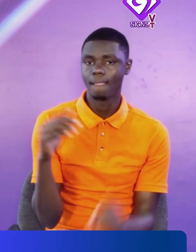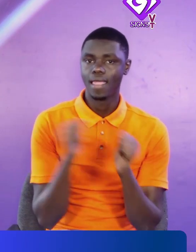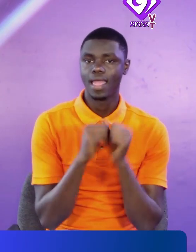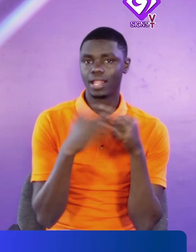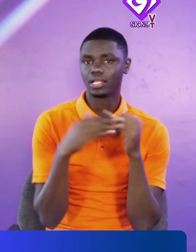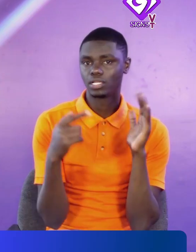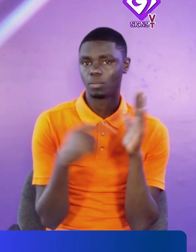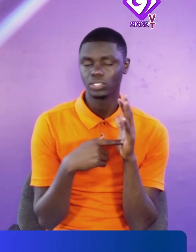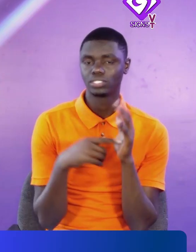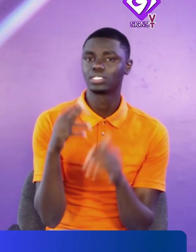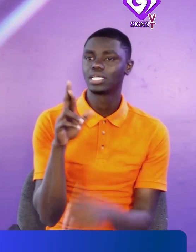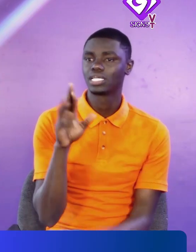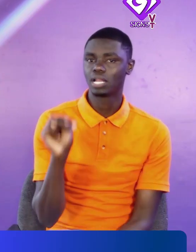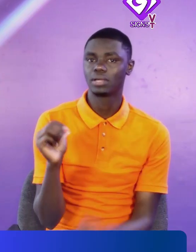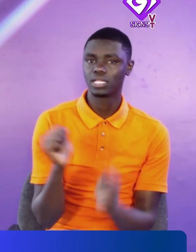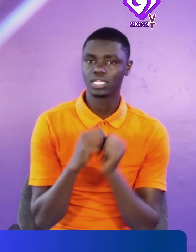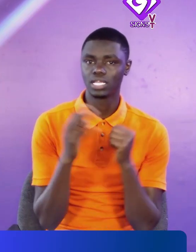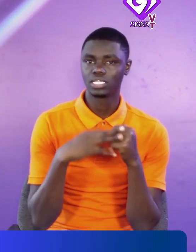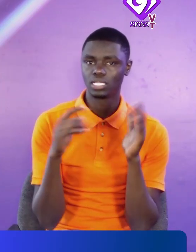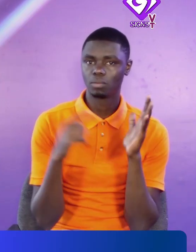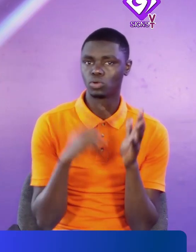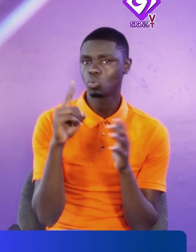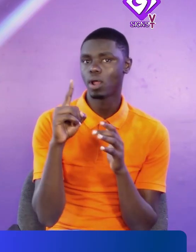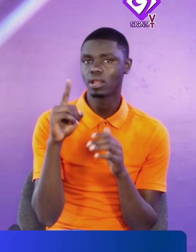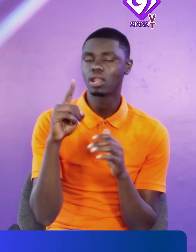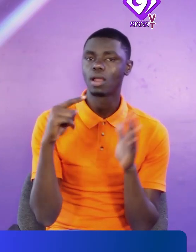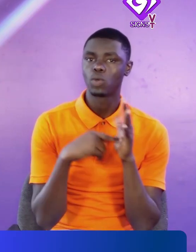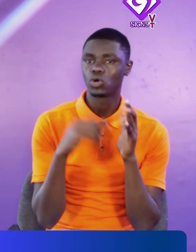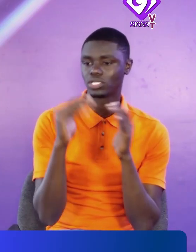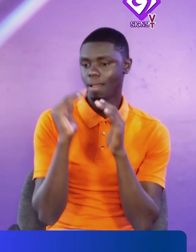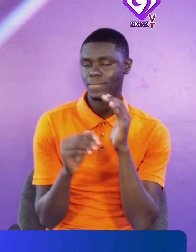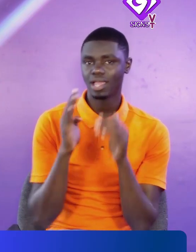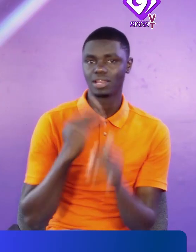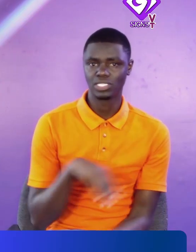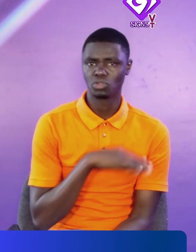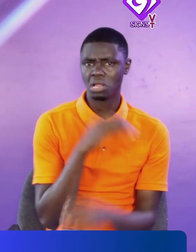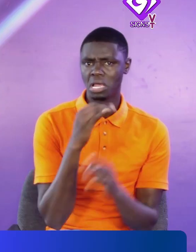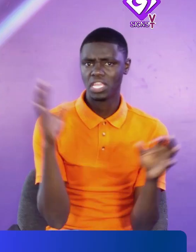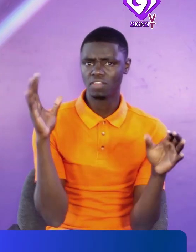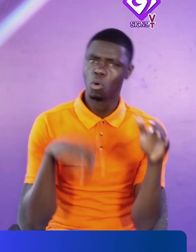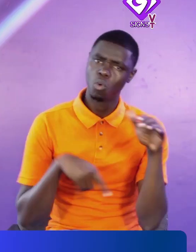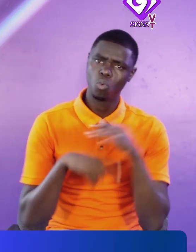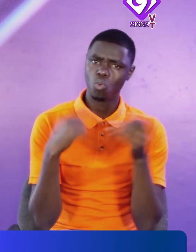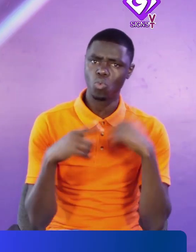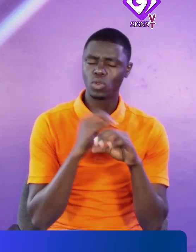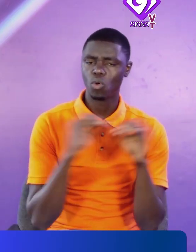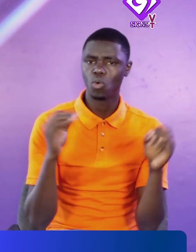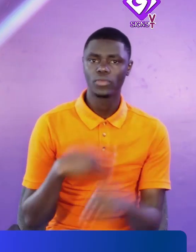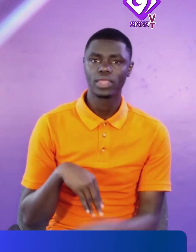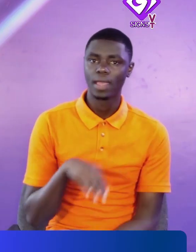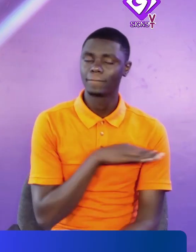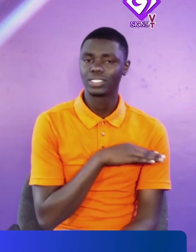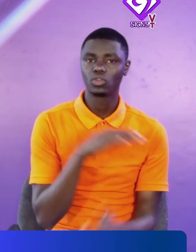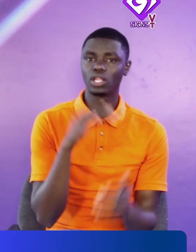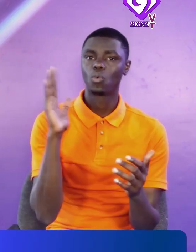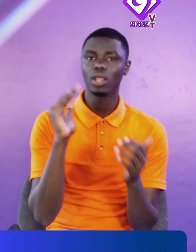Madrid wako na 18, 1 point behind Barcelona. So wasiposhinda hii game, Barcelona watakuwa na chance ya kuopen pengo la alama kati